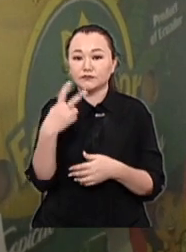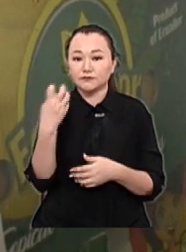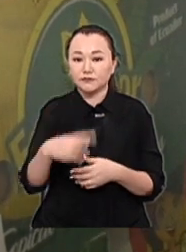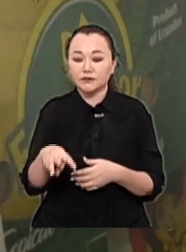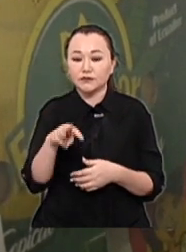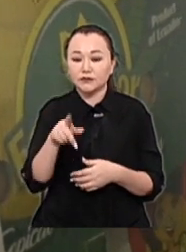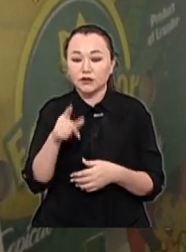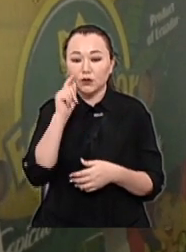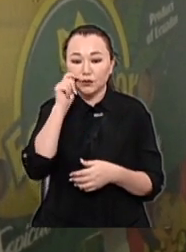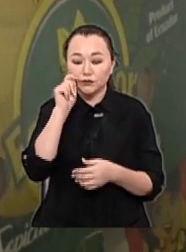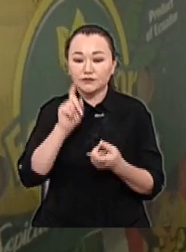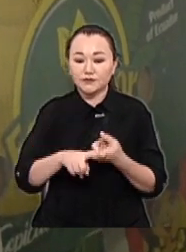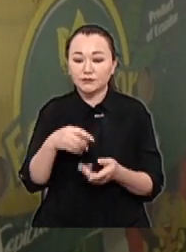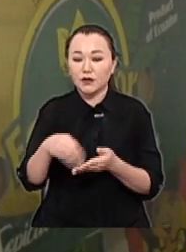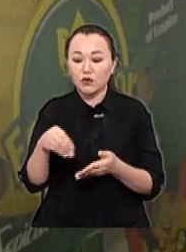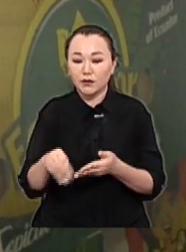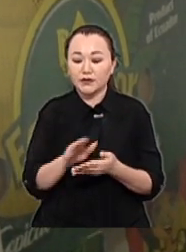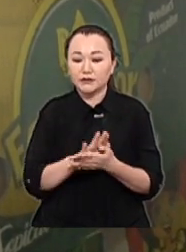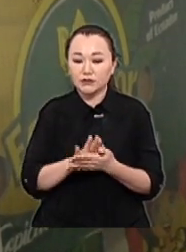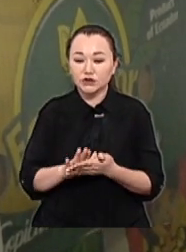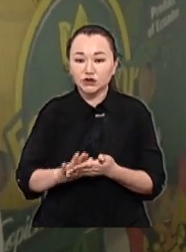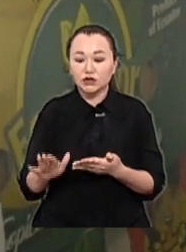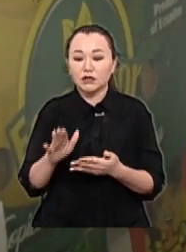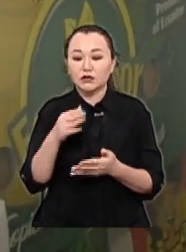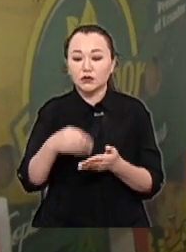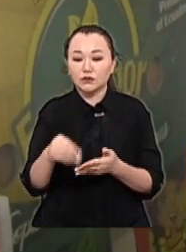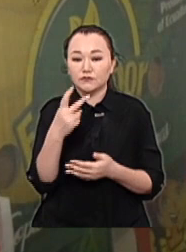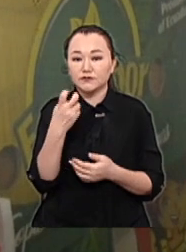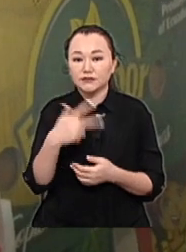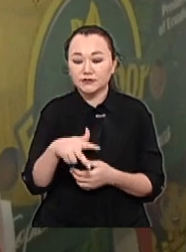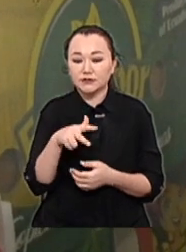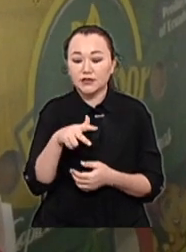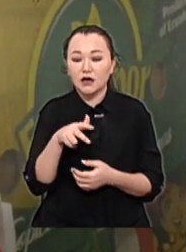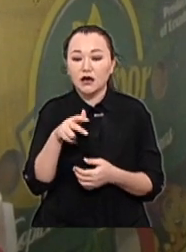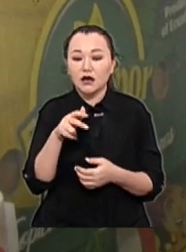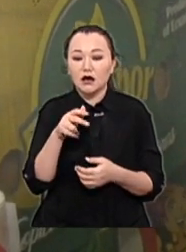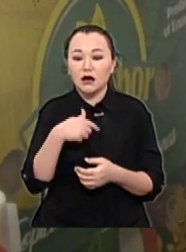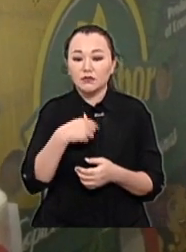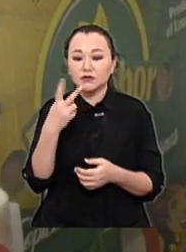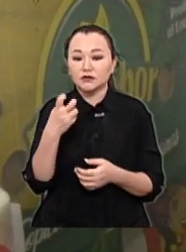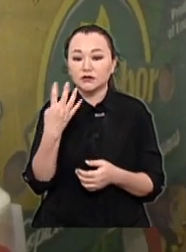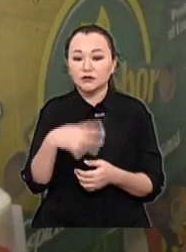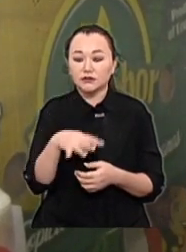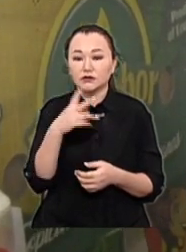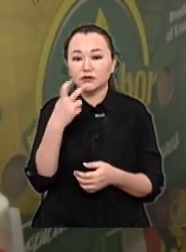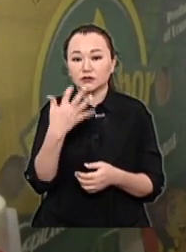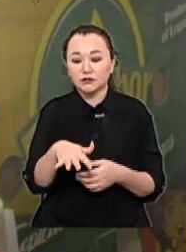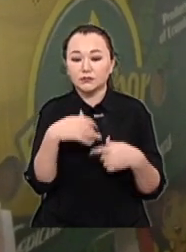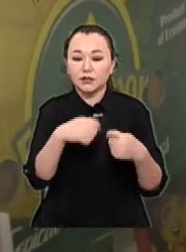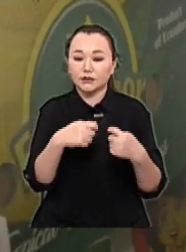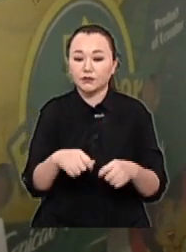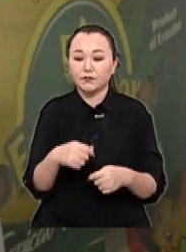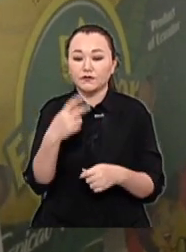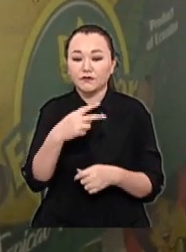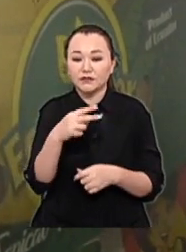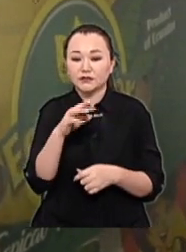да пияздың несіне қарап аламыз. Біз тазаланған пияз аламыз 230-дан, а біз 240-250-ден сатамыз.